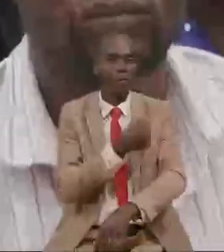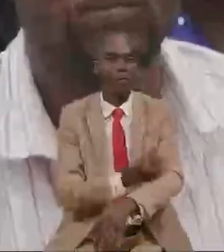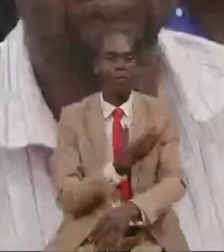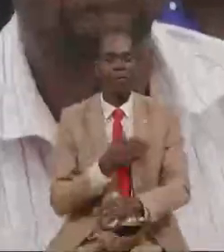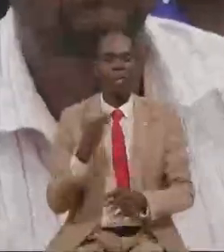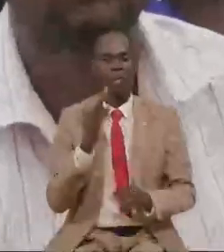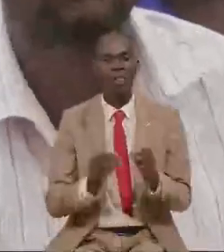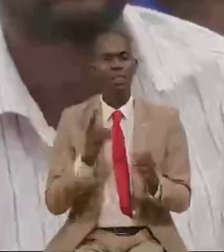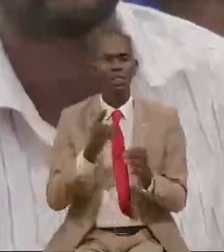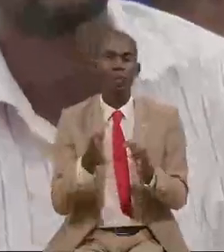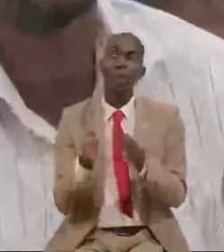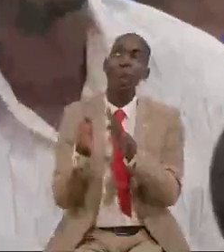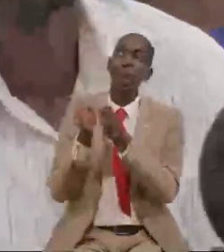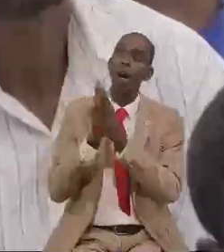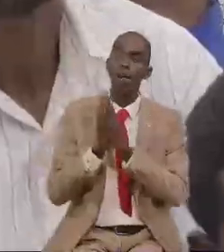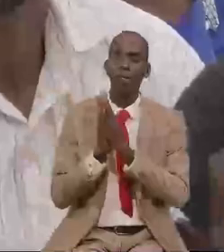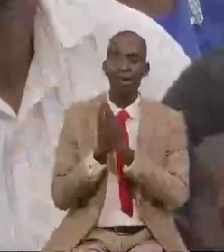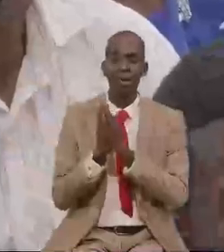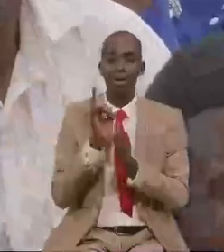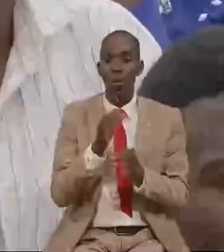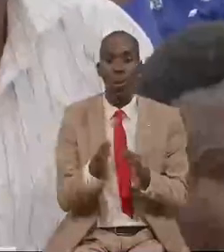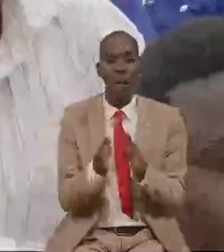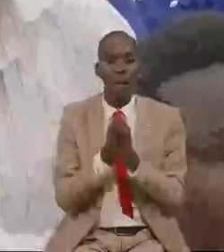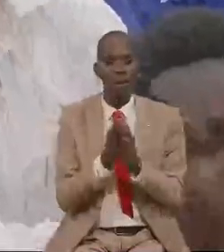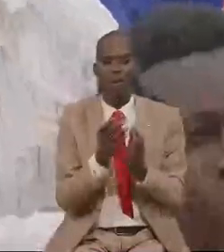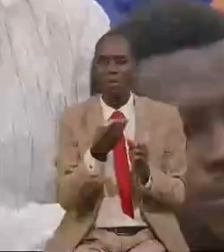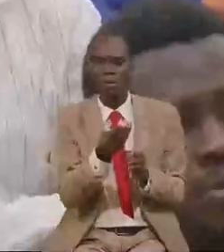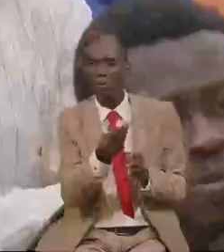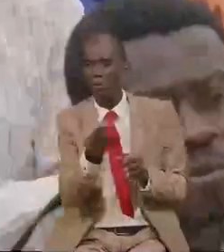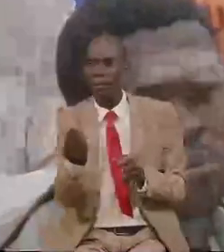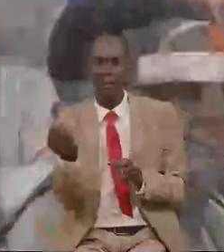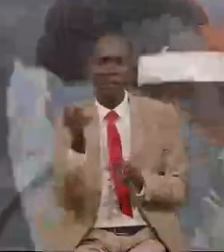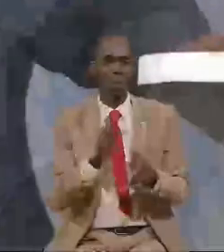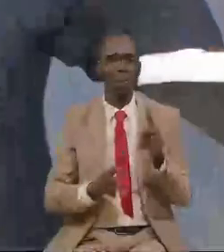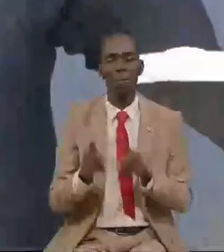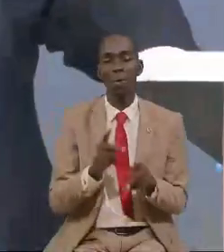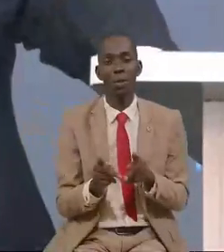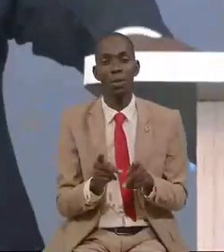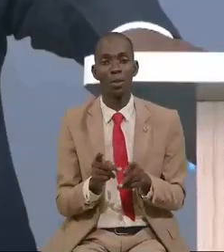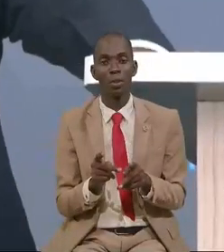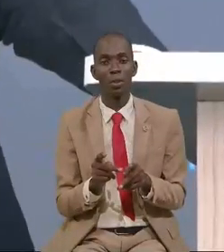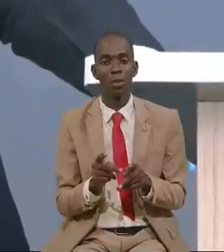Et tu demandes à la personne moyenne, même au-delà de la moyenne, si vous demandez,